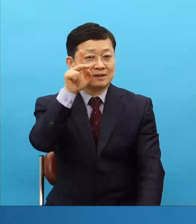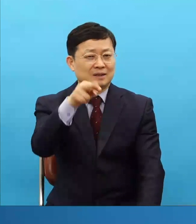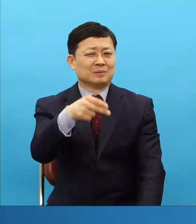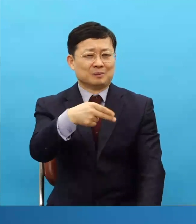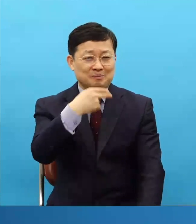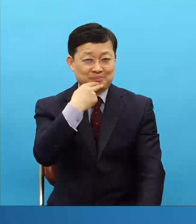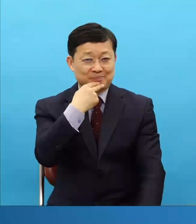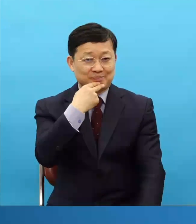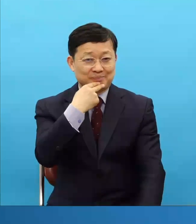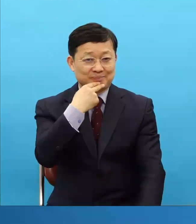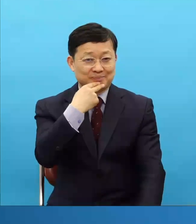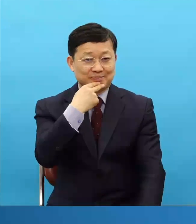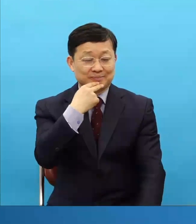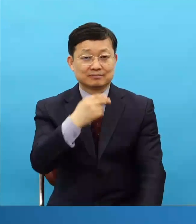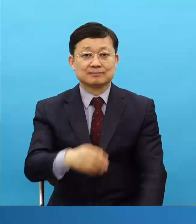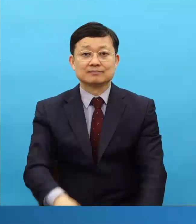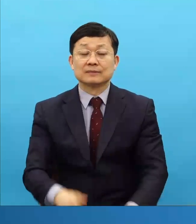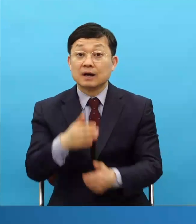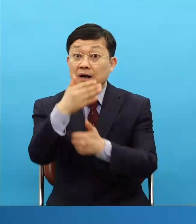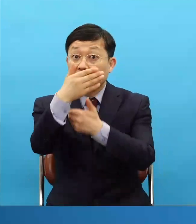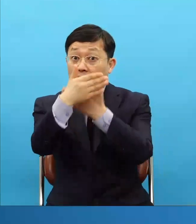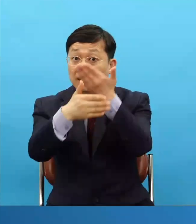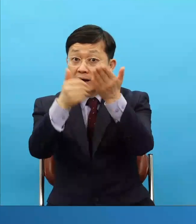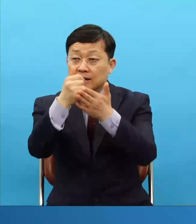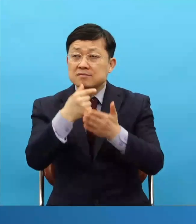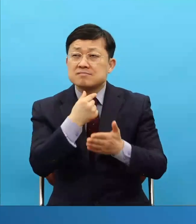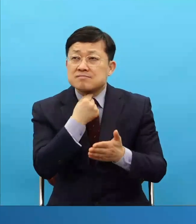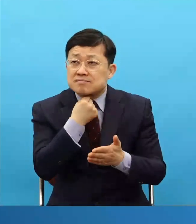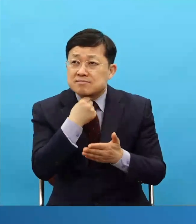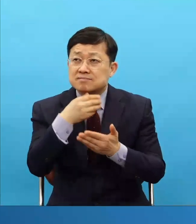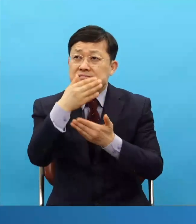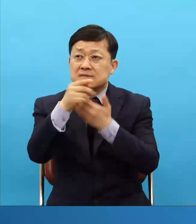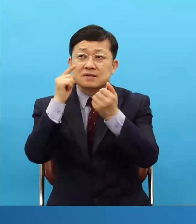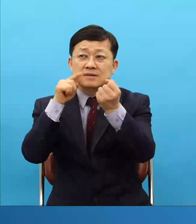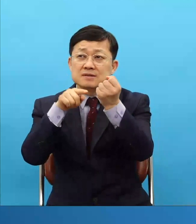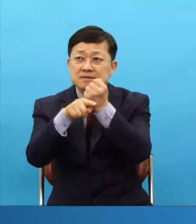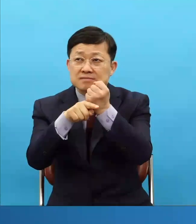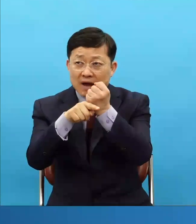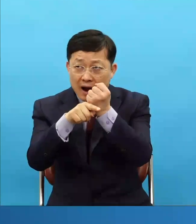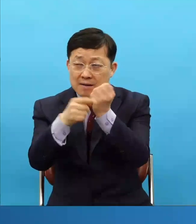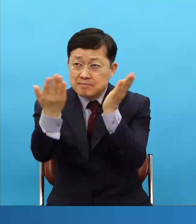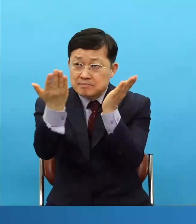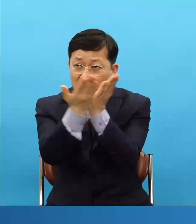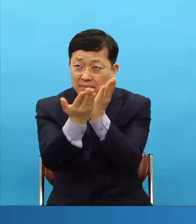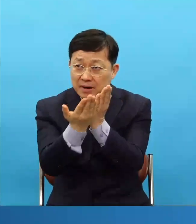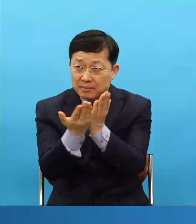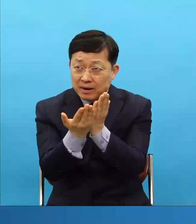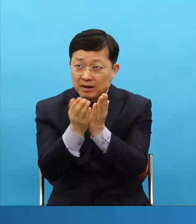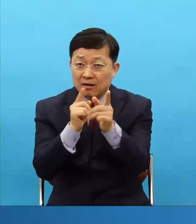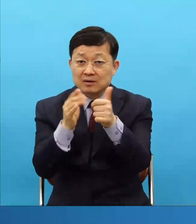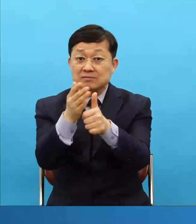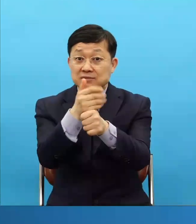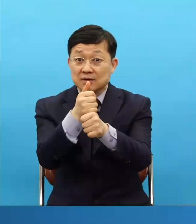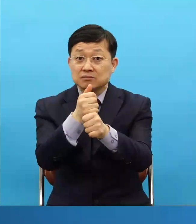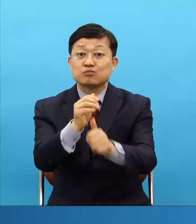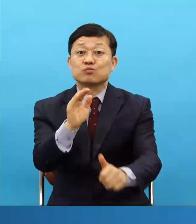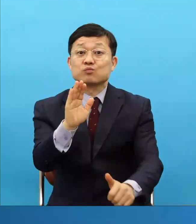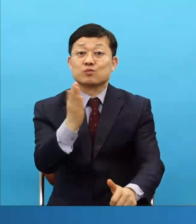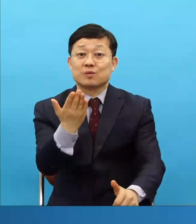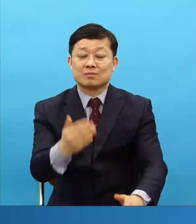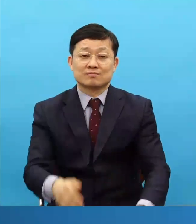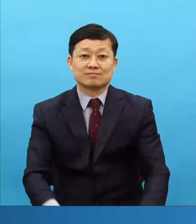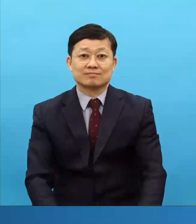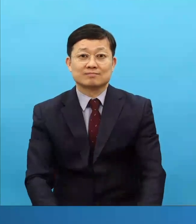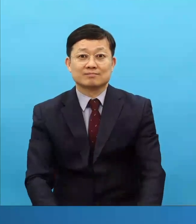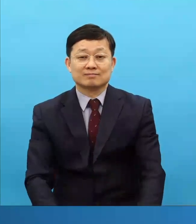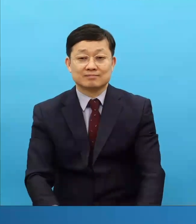Undoubtedly. 하나님의 뜻에 맞는 여러분이 언약을 붙잡아야 돼요. You must grab hold of the covenant that matches with God's will. 자, 오바다 한 사람 때문에 이런 일이 벌어집니다. And because